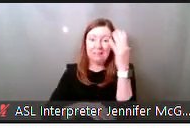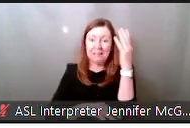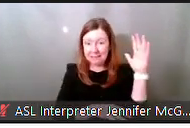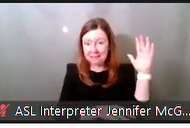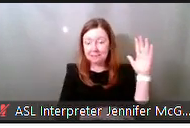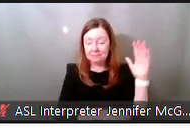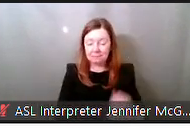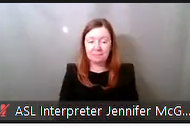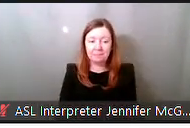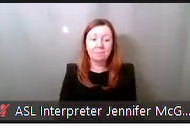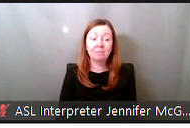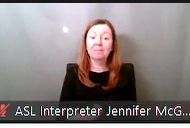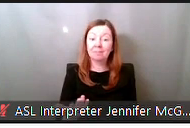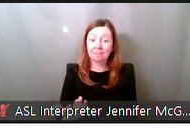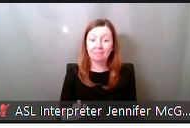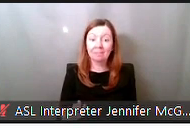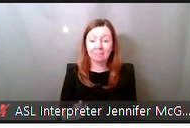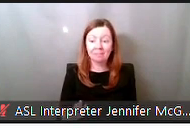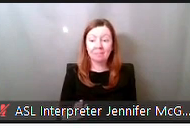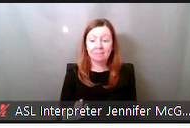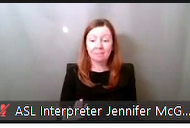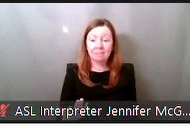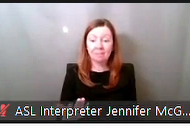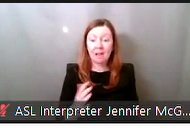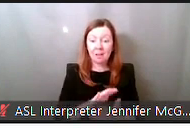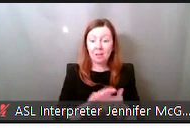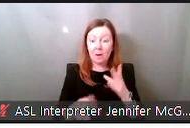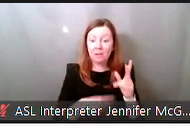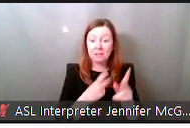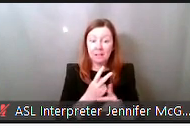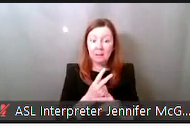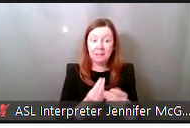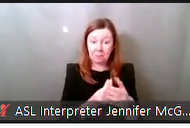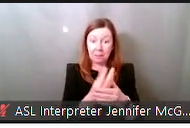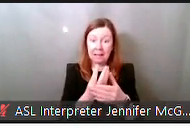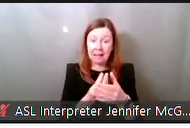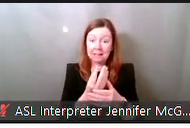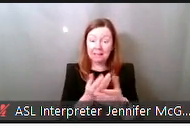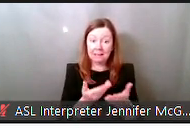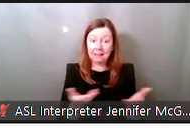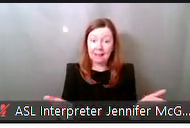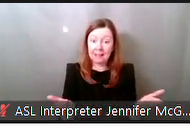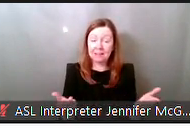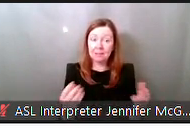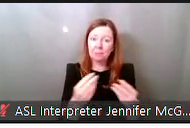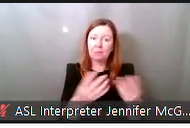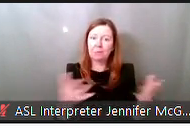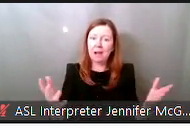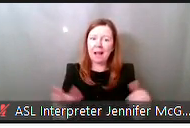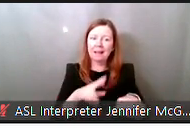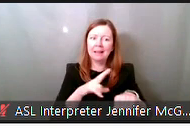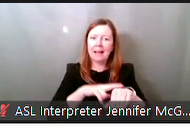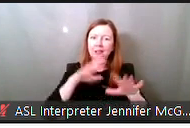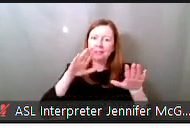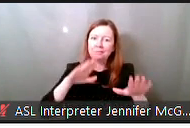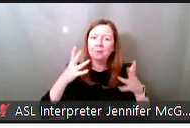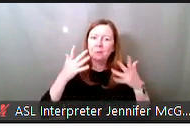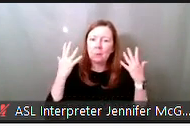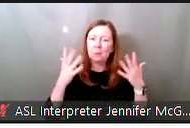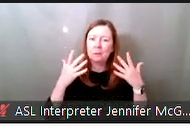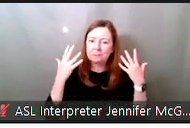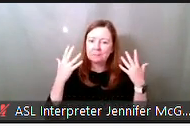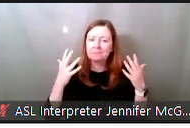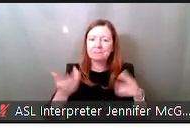商业方面的运作，还有包括是有。因为减少的绿地绿化这方面的关